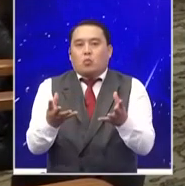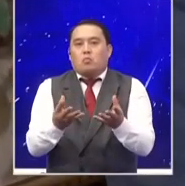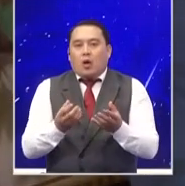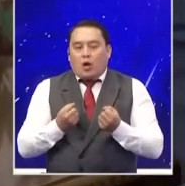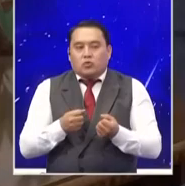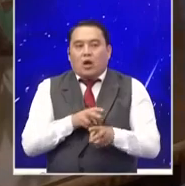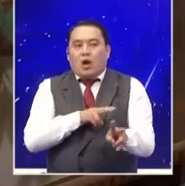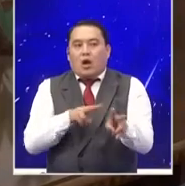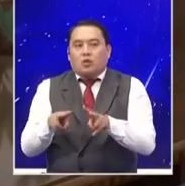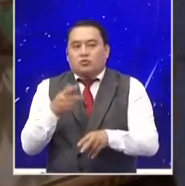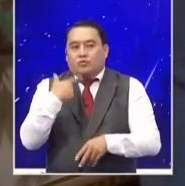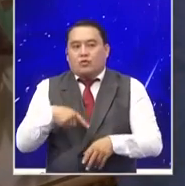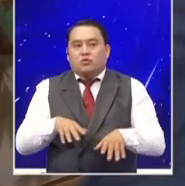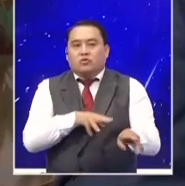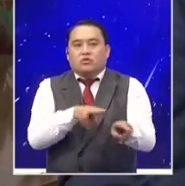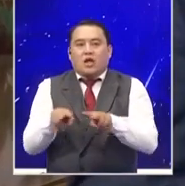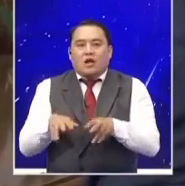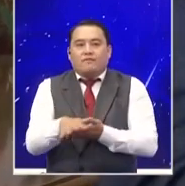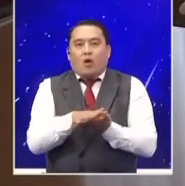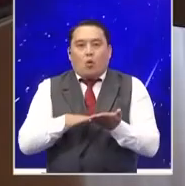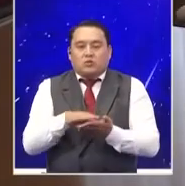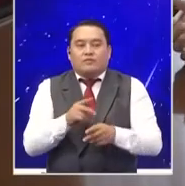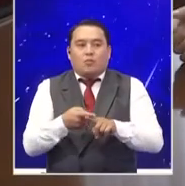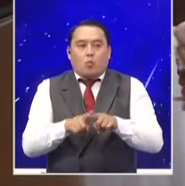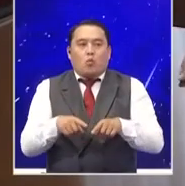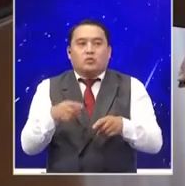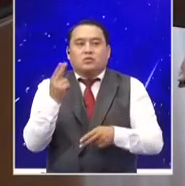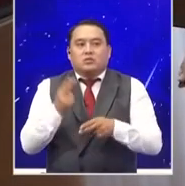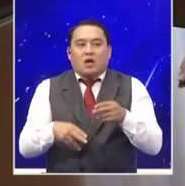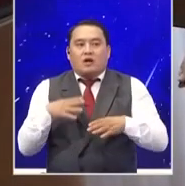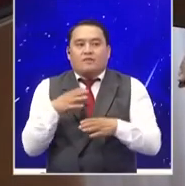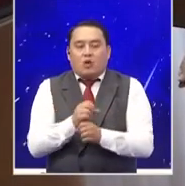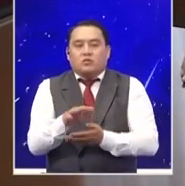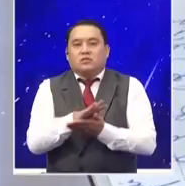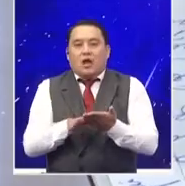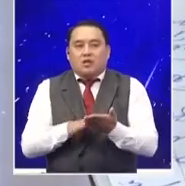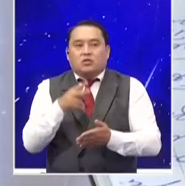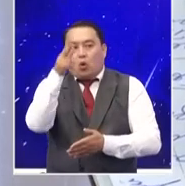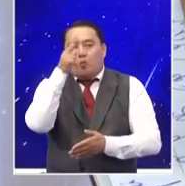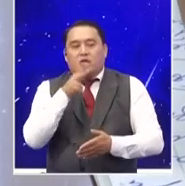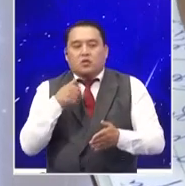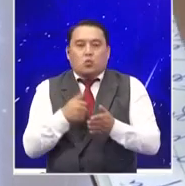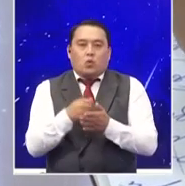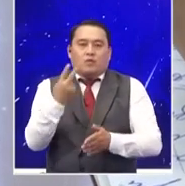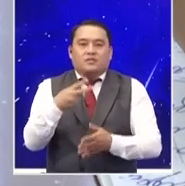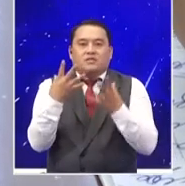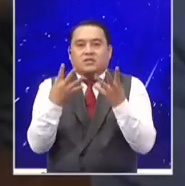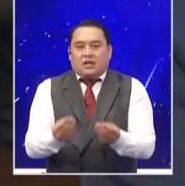получателям отслеживать свою заявку в онлайн-режиме. Кроме того, сократится и срок рассмотрения заявлений с 3 месяцев до 20